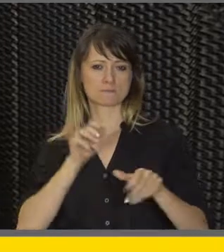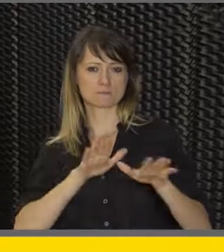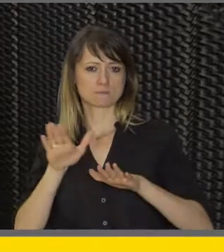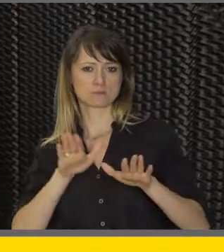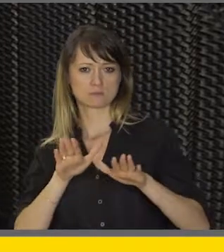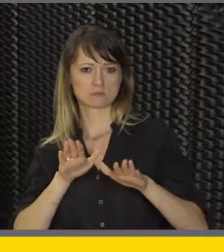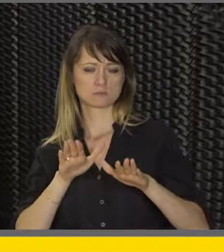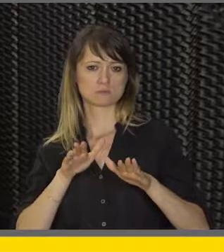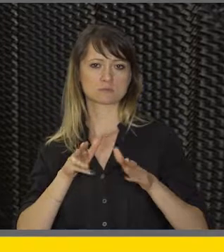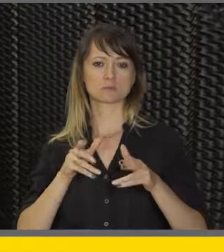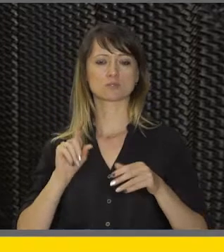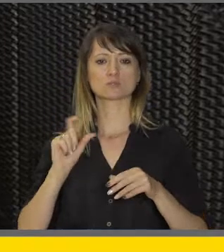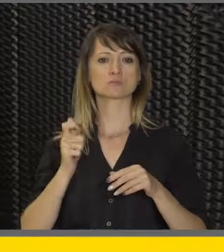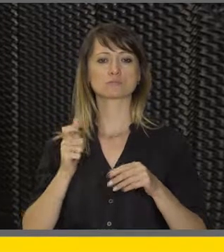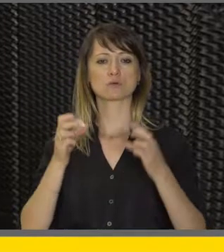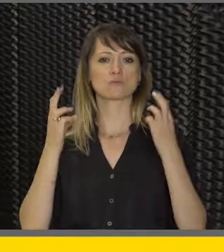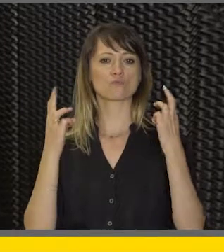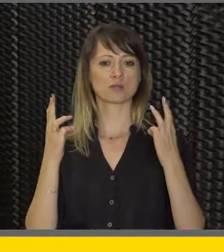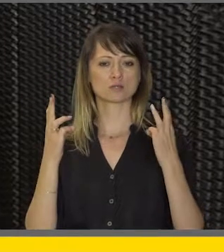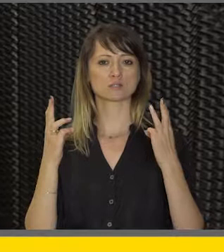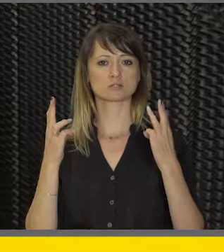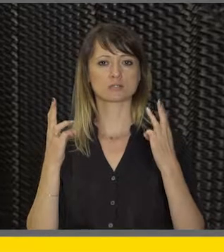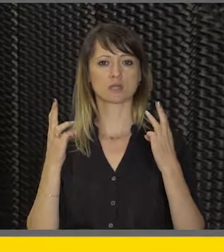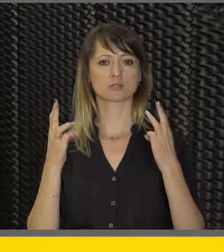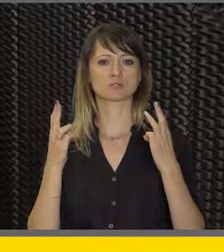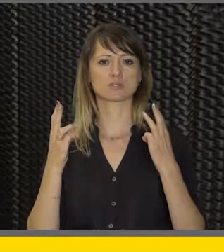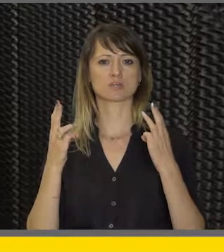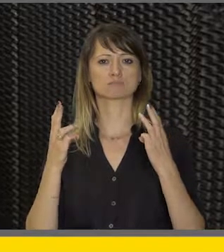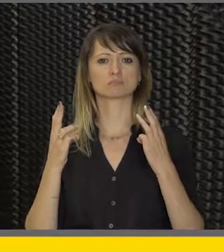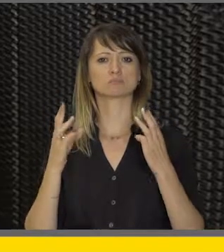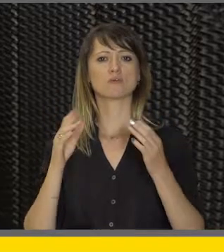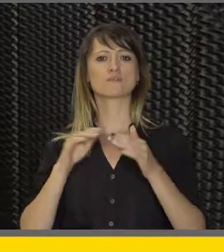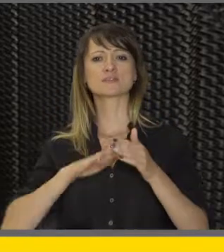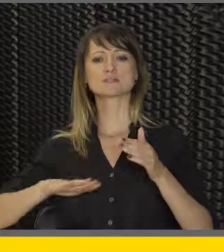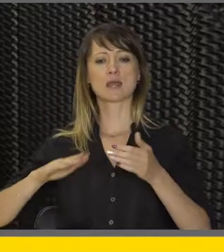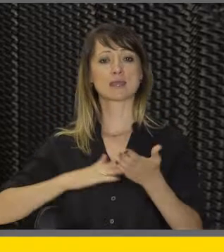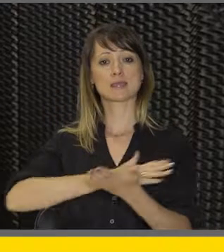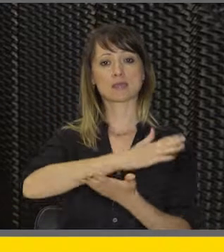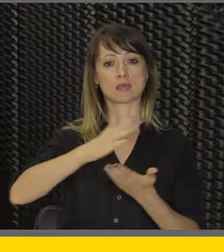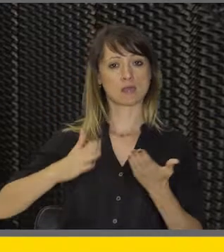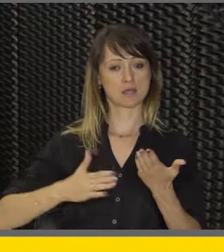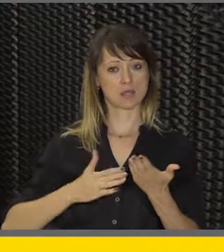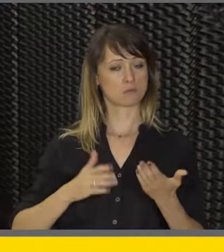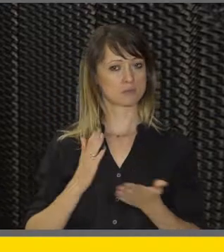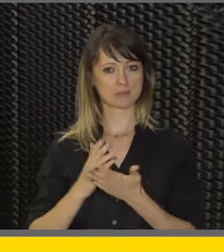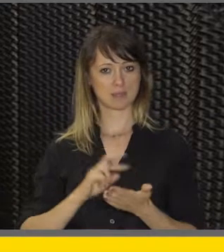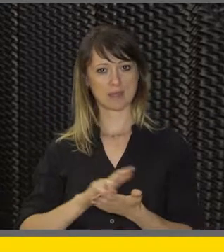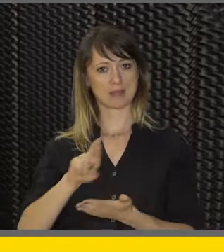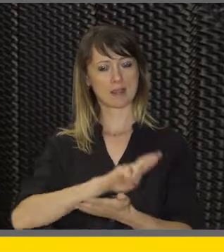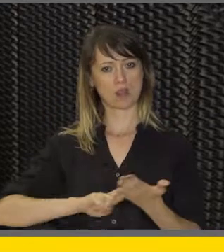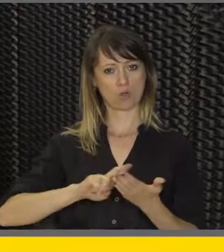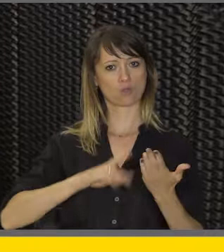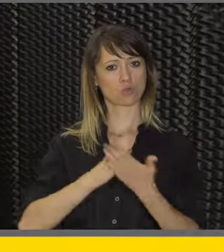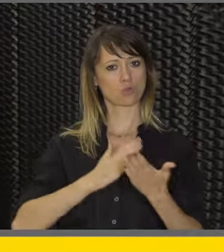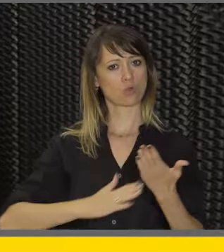najwięcej, co ważniejsze, najwięcej w skali kraju, nie w skali naszego regionu. Tak? Czyli patrzyliśmy na przykład, jeżeli było, nie